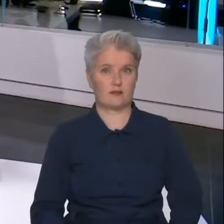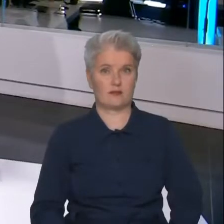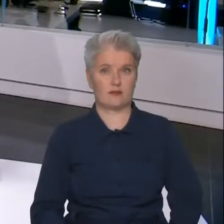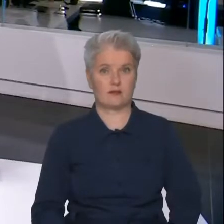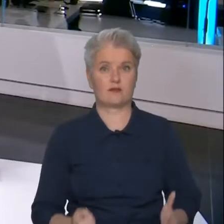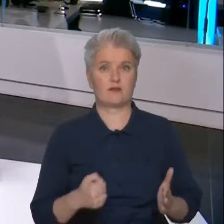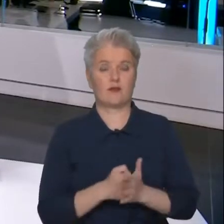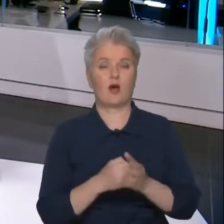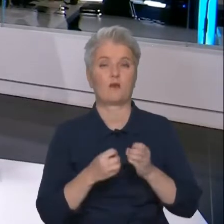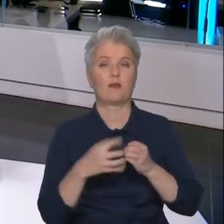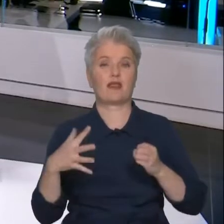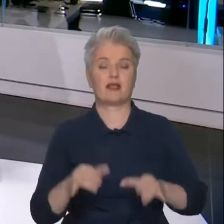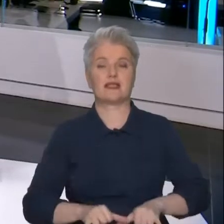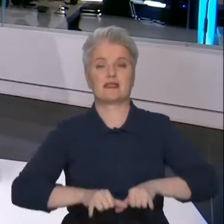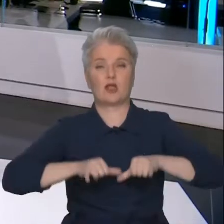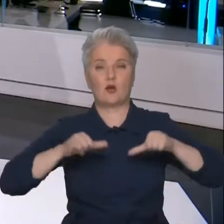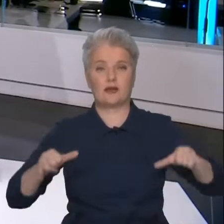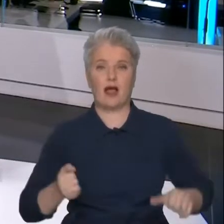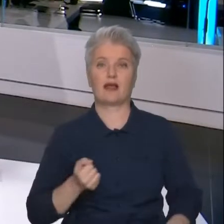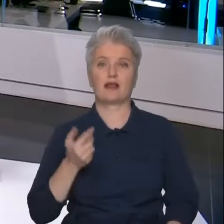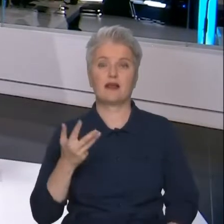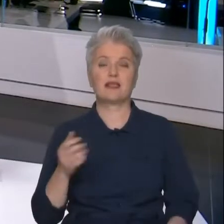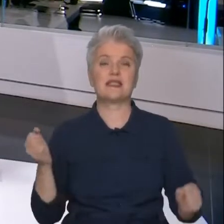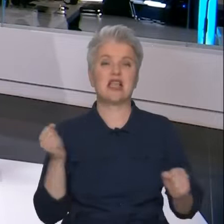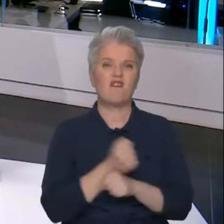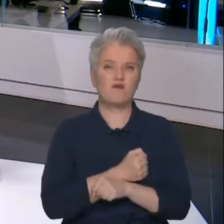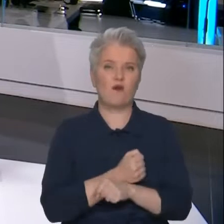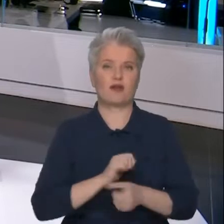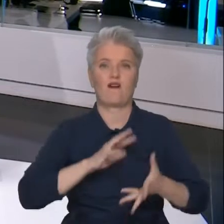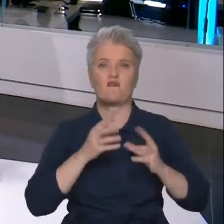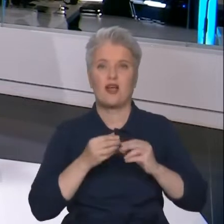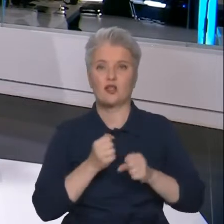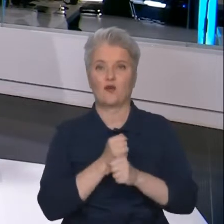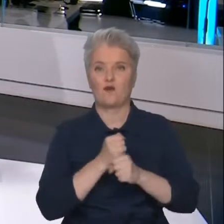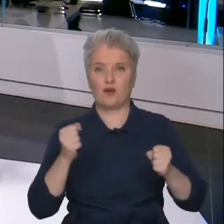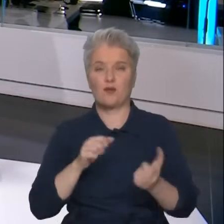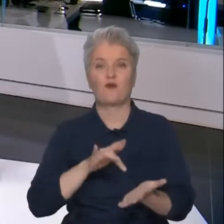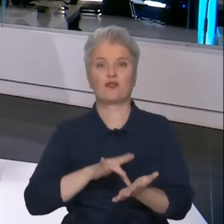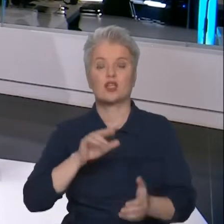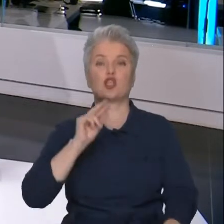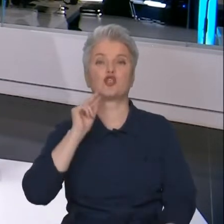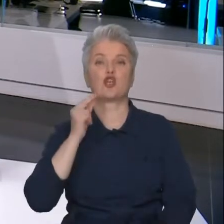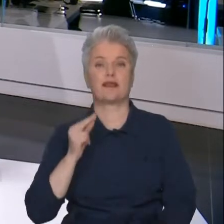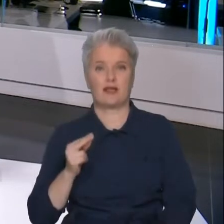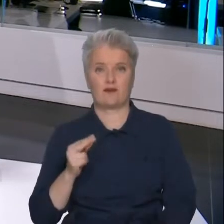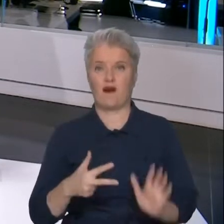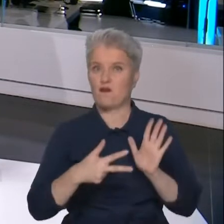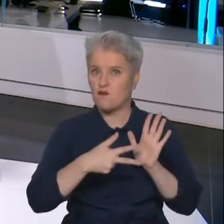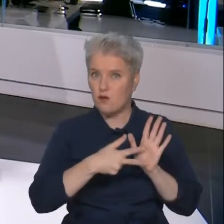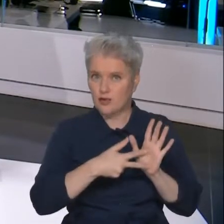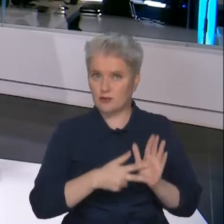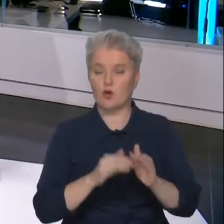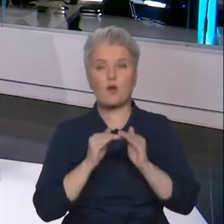До 15 зросла кількість травмованих внаслідок вибуху у центрі Чернігова. З них 8 діти, повідомляє керівник обласної